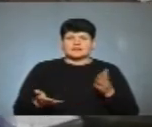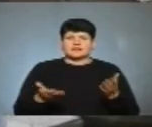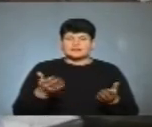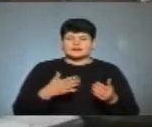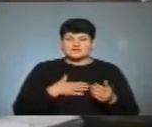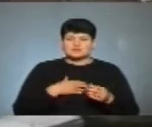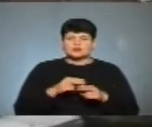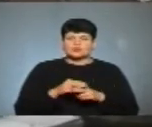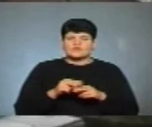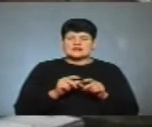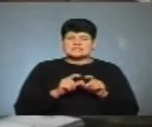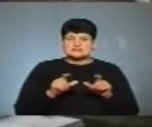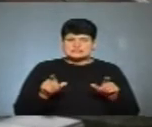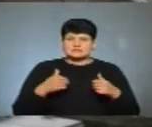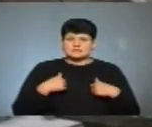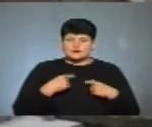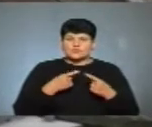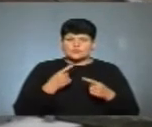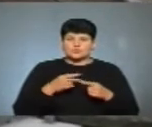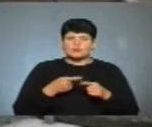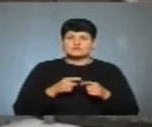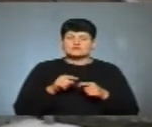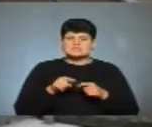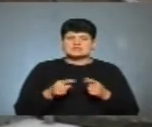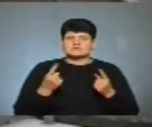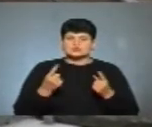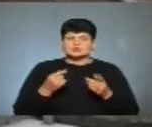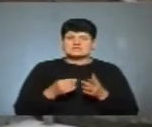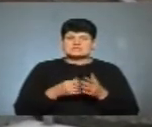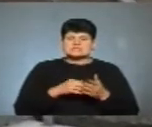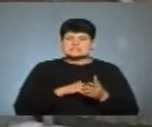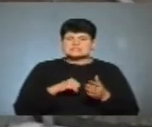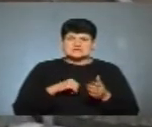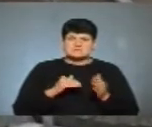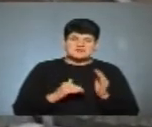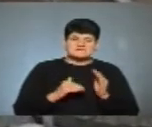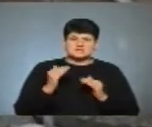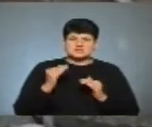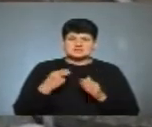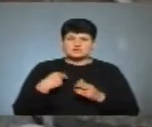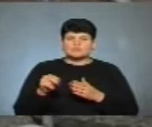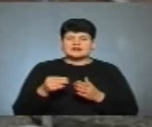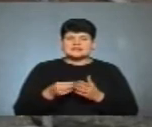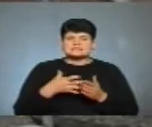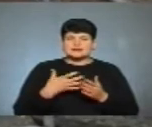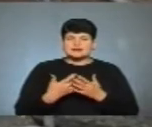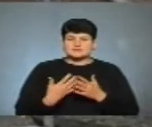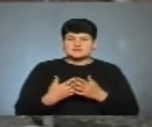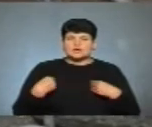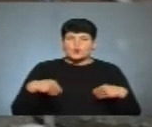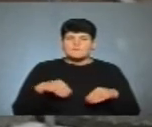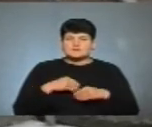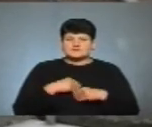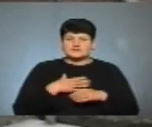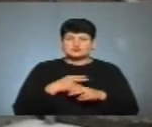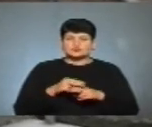наш лікувальний заклад, я кажу, ми по таких високих цінах, найвища закупівельна ціна, наприклад, комбінезонів в